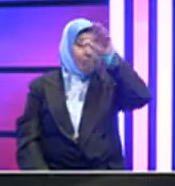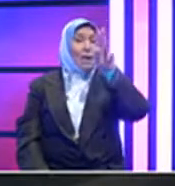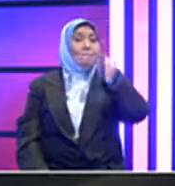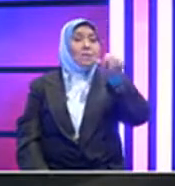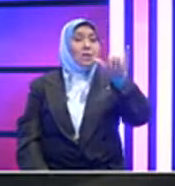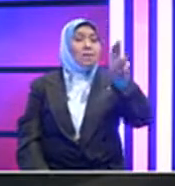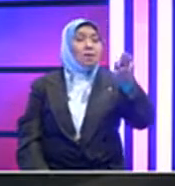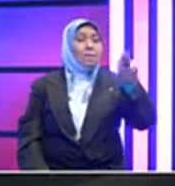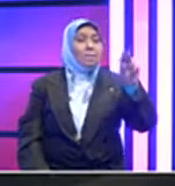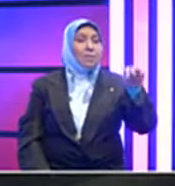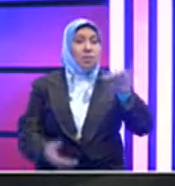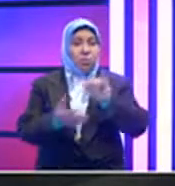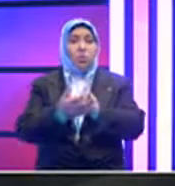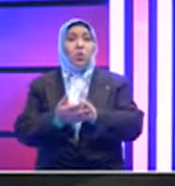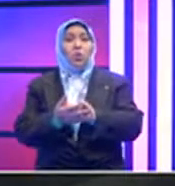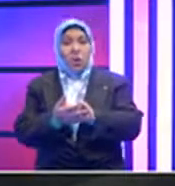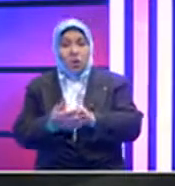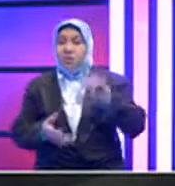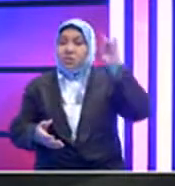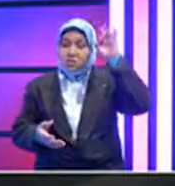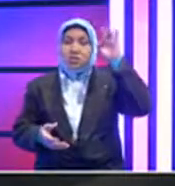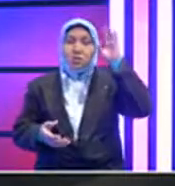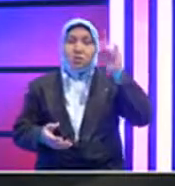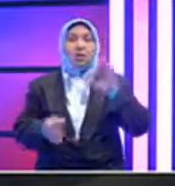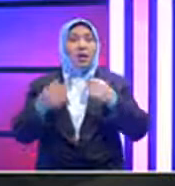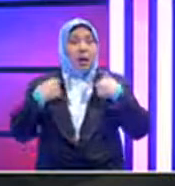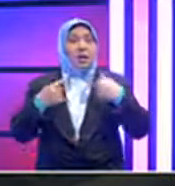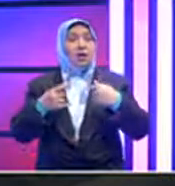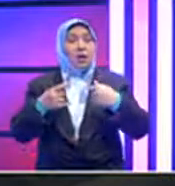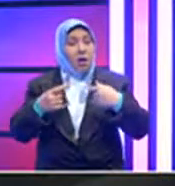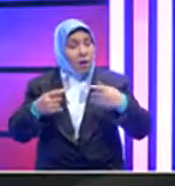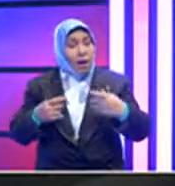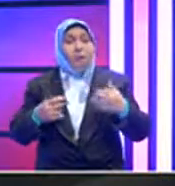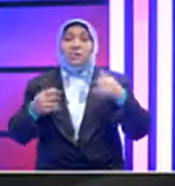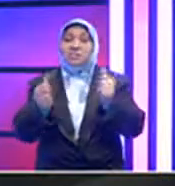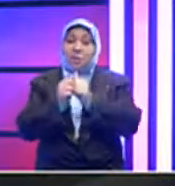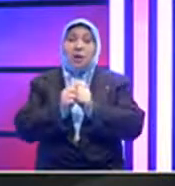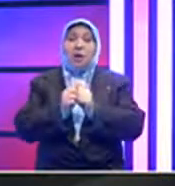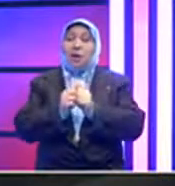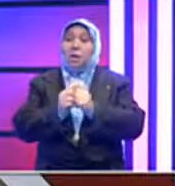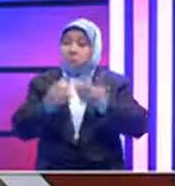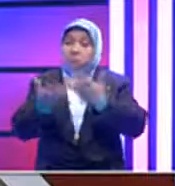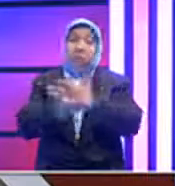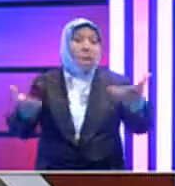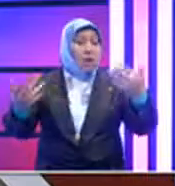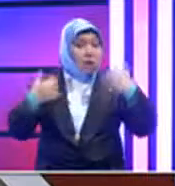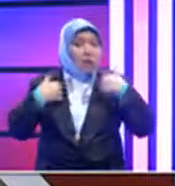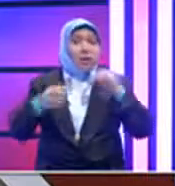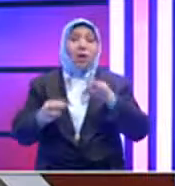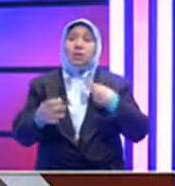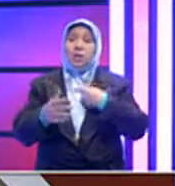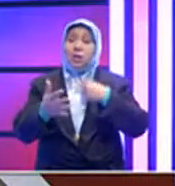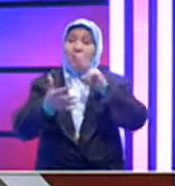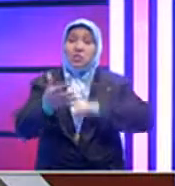situ saja saya pasti belanja besar Insyaallah kalau ada ruang bersama tentunya ada tapi itunya Ilham kalau kita baca